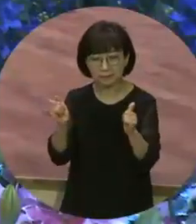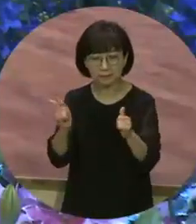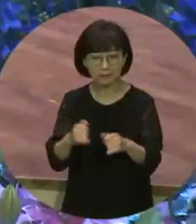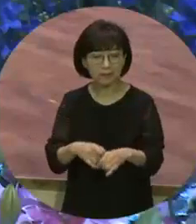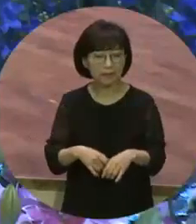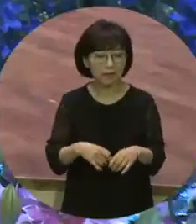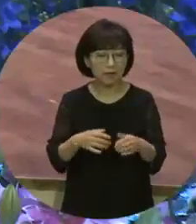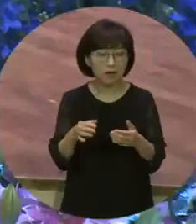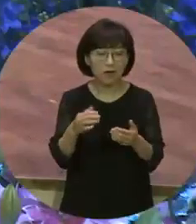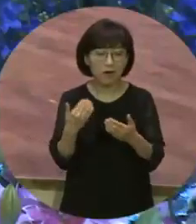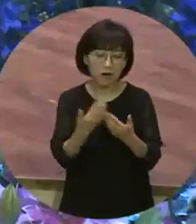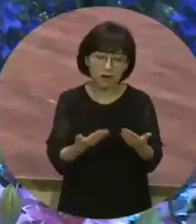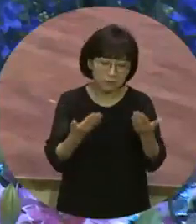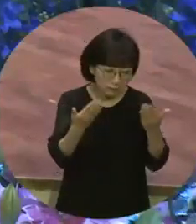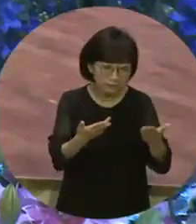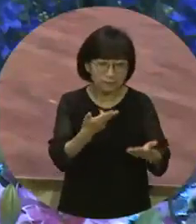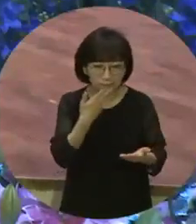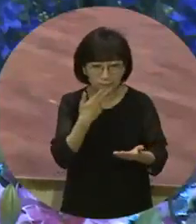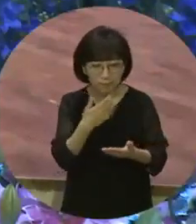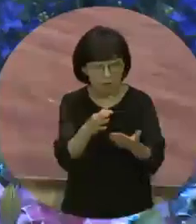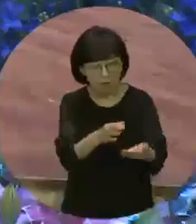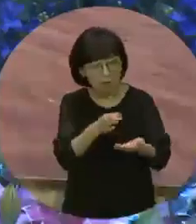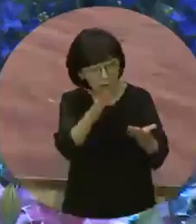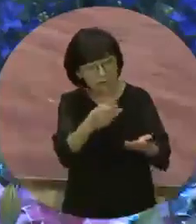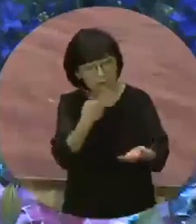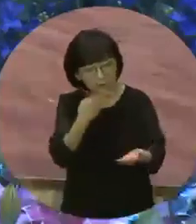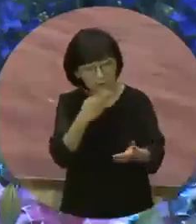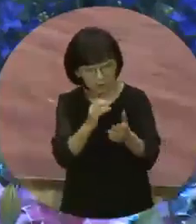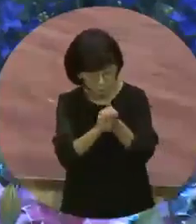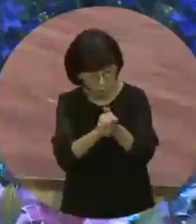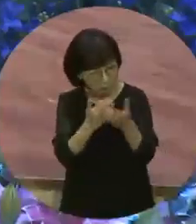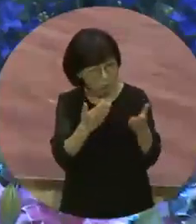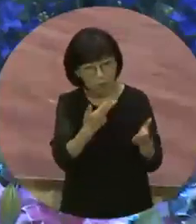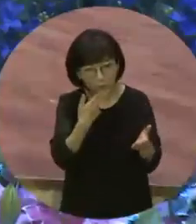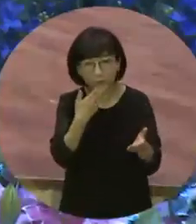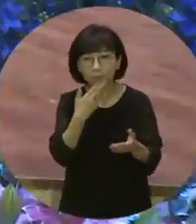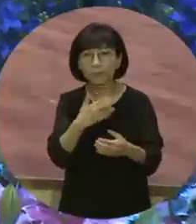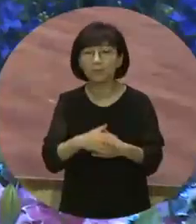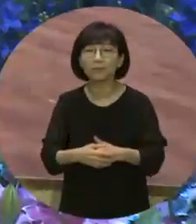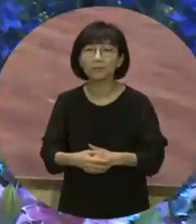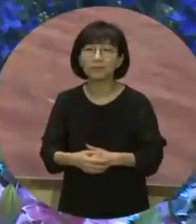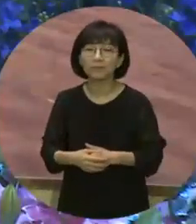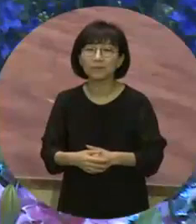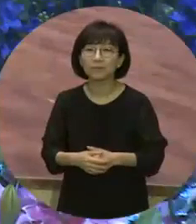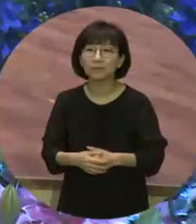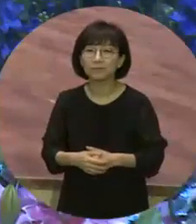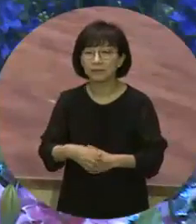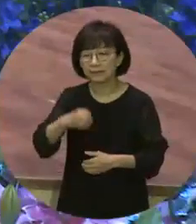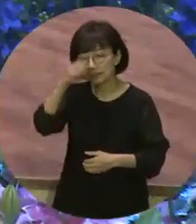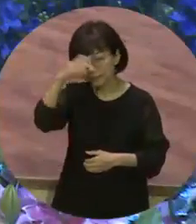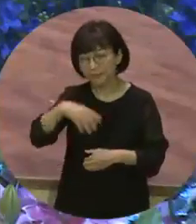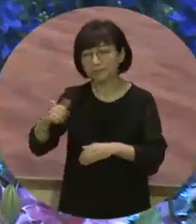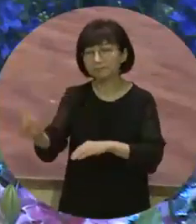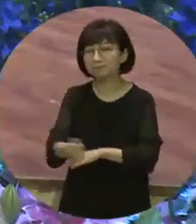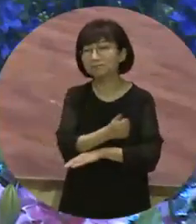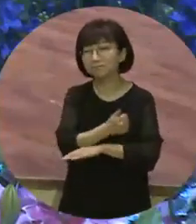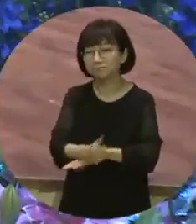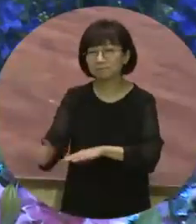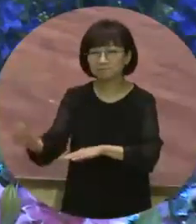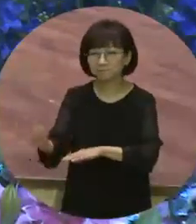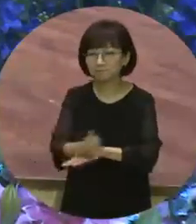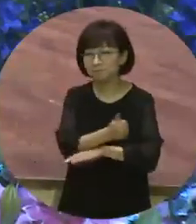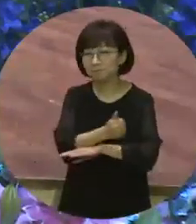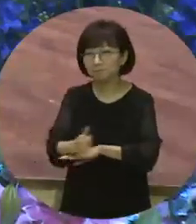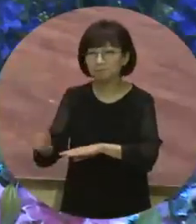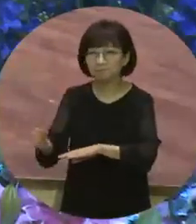않습니다. 직분 중요하게 모릅니다. 아, 영적인가 아무것도 막 그냥 오래 다니기만 해. 그냥 다니.